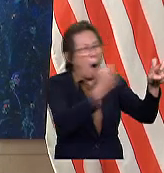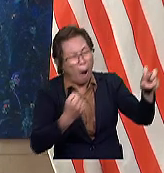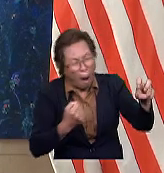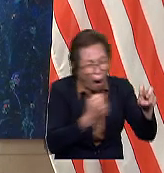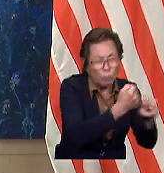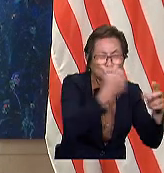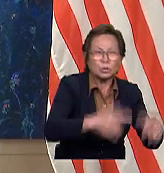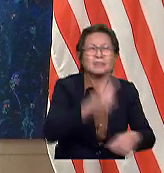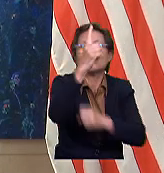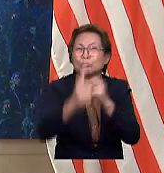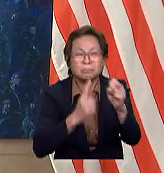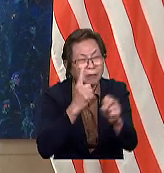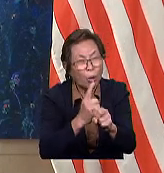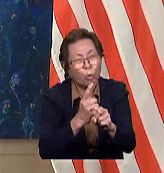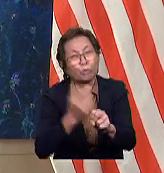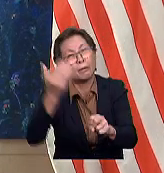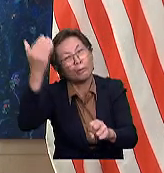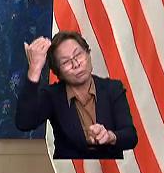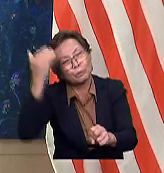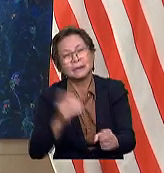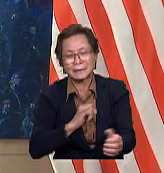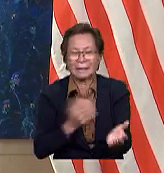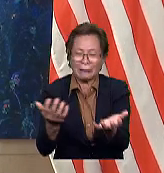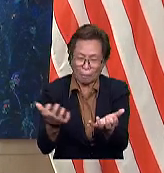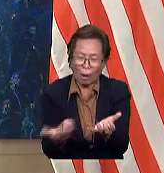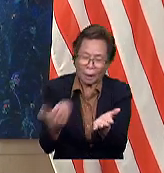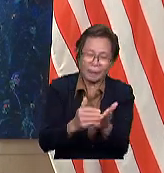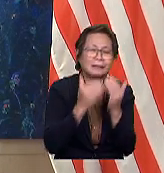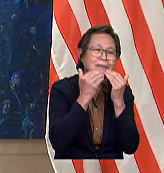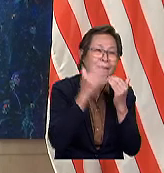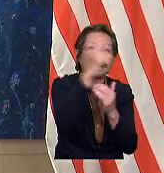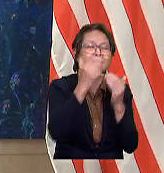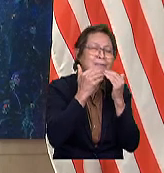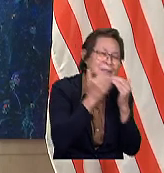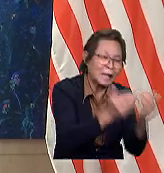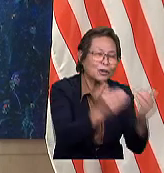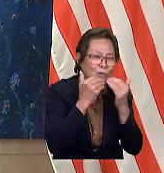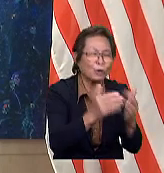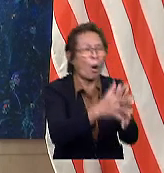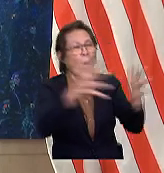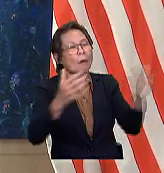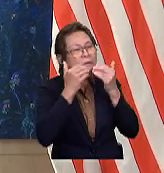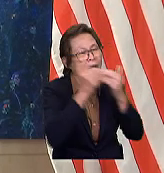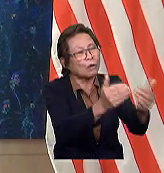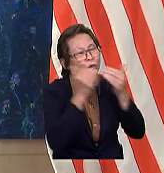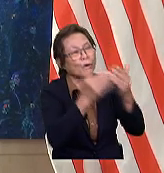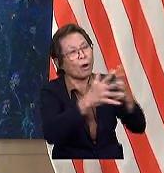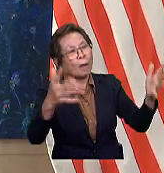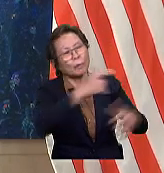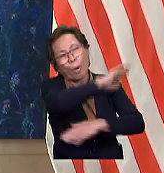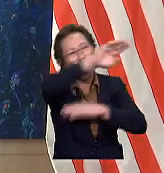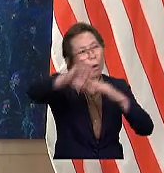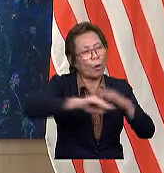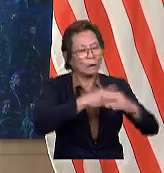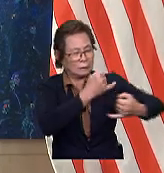setahun yang lalu dan saya ingin ulangi penghargaan kerajaan yang tidak terhingga diatas